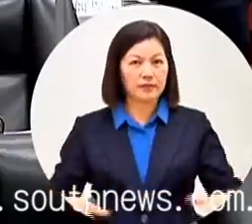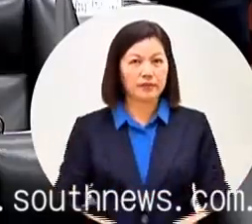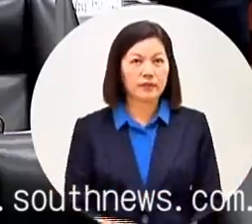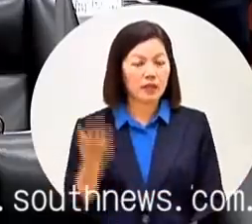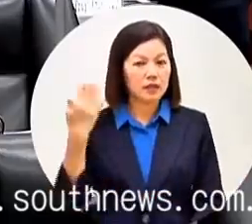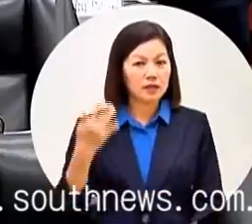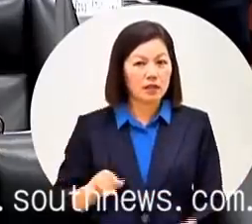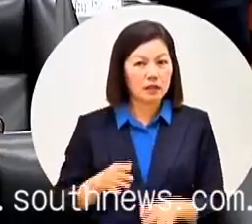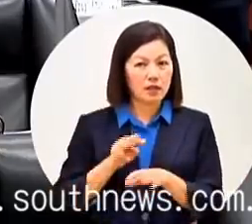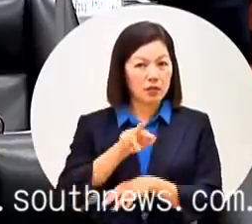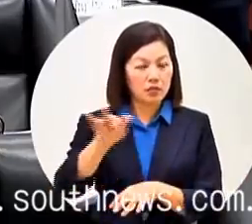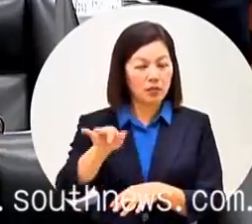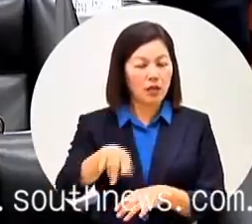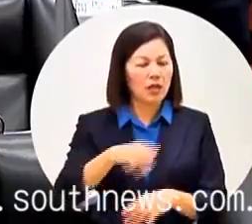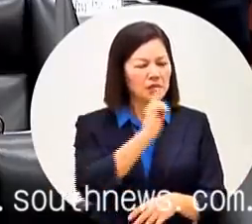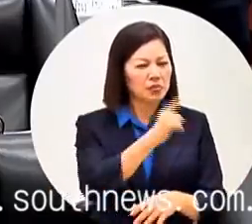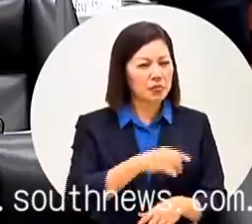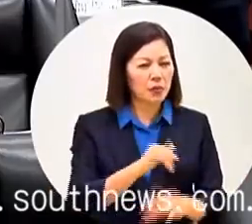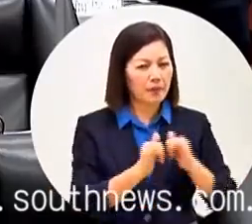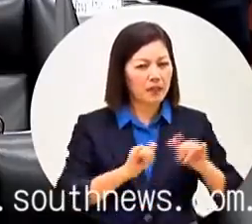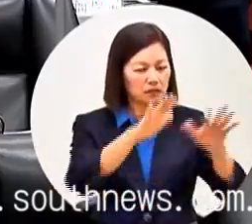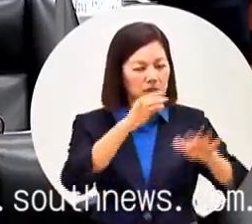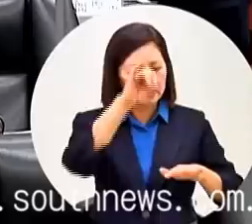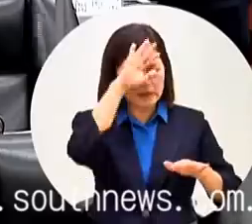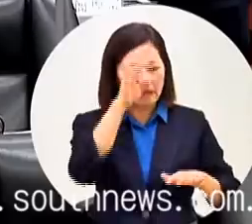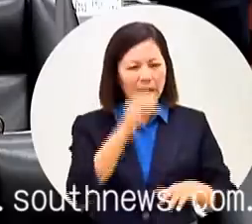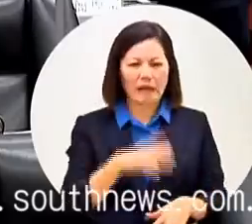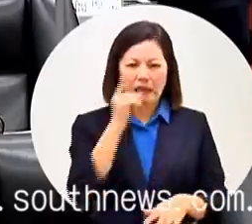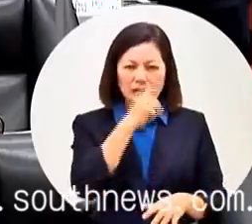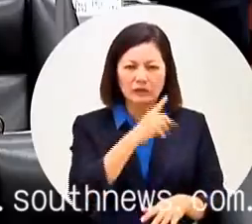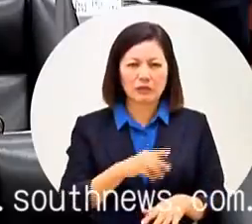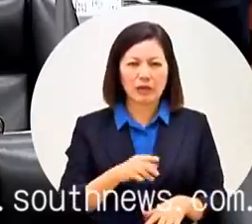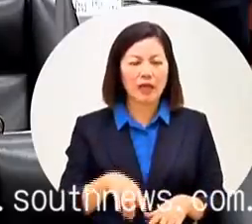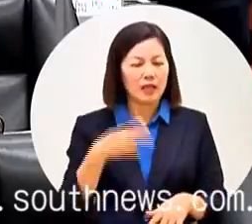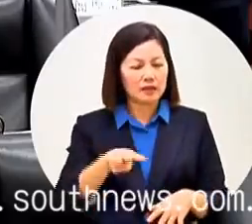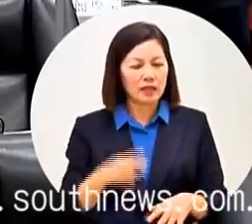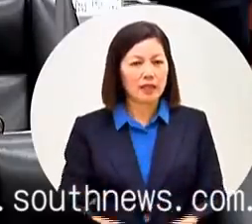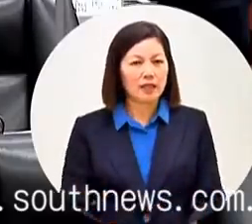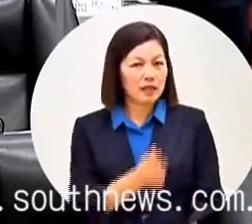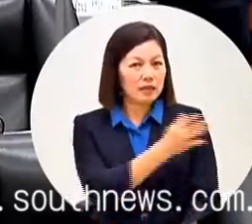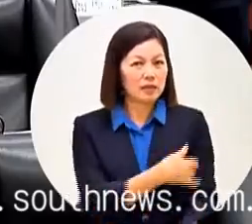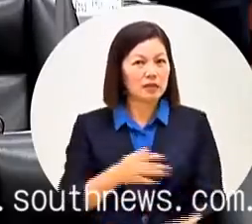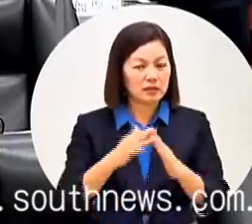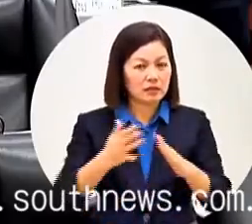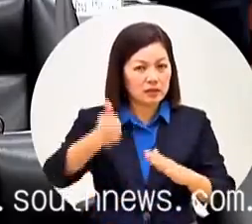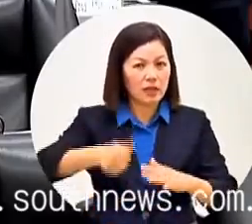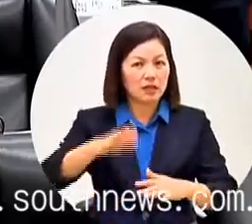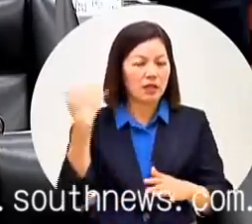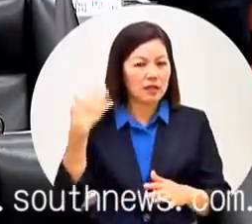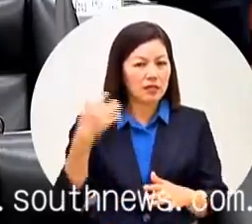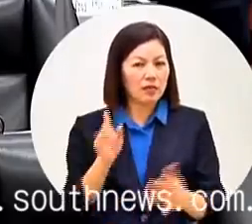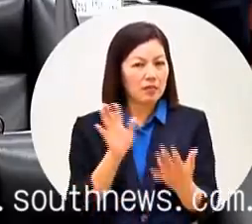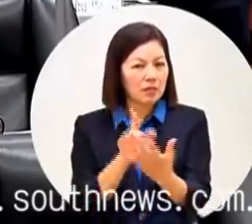党是妖怪，你说台独比美独可怕，甚至陈其迈副院长呼吁你说，面对国台办的时候，